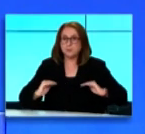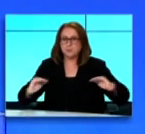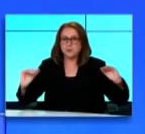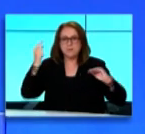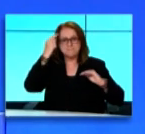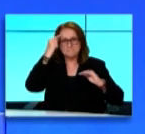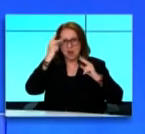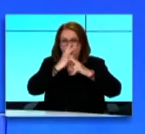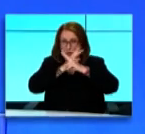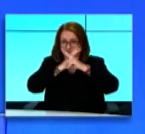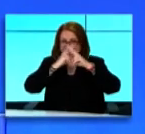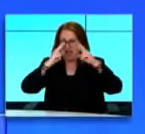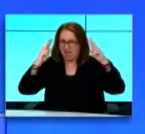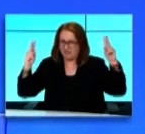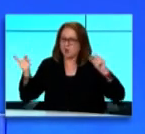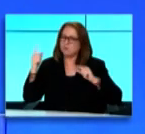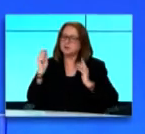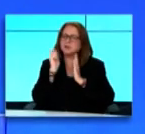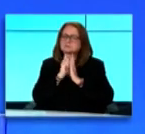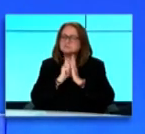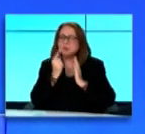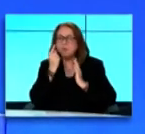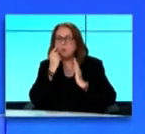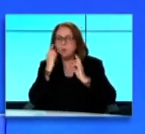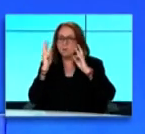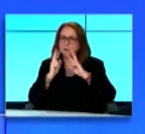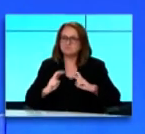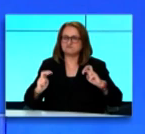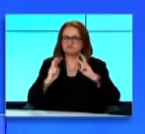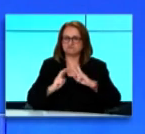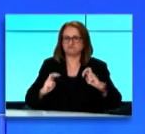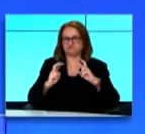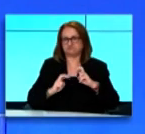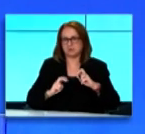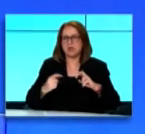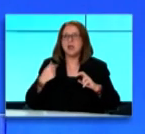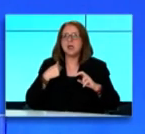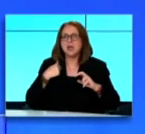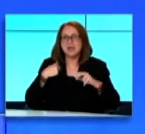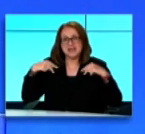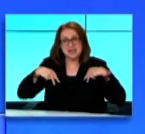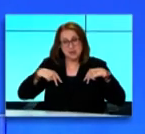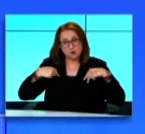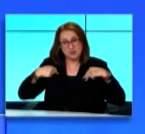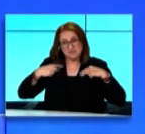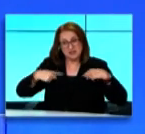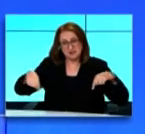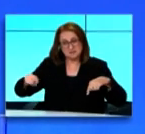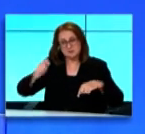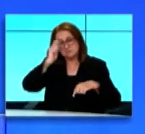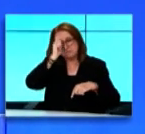κυβέρνηση έχει αποδείξει ότι δεν διστάζει να αναγνωρίσει τα λάθη